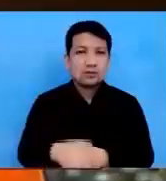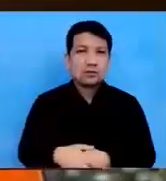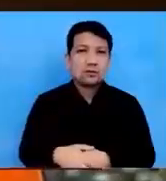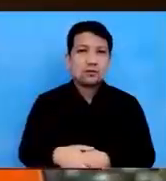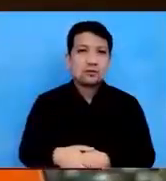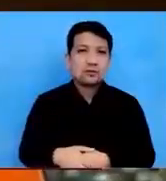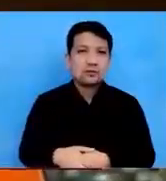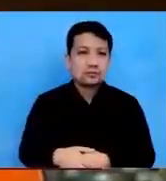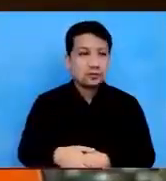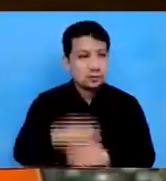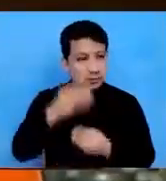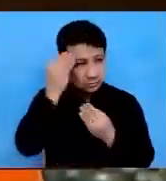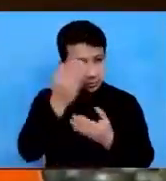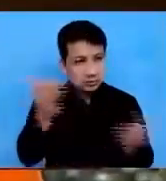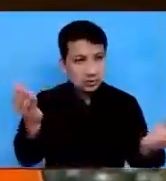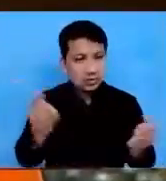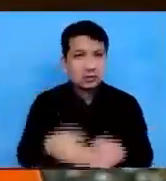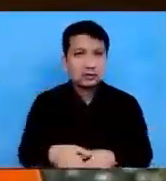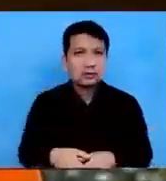dissemination. Pero hindi ito na-publish, sir.